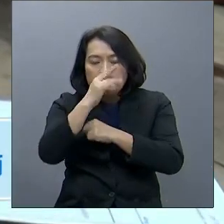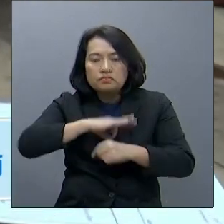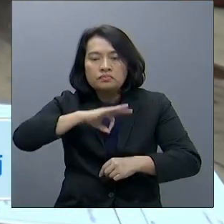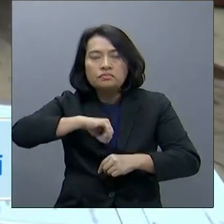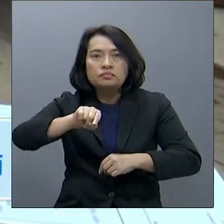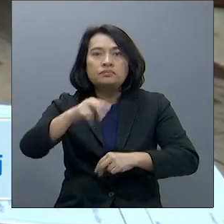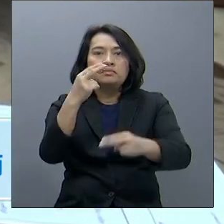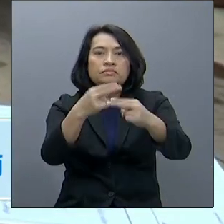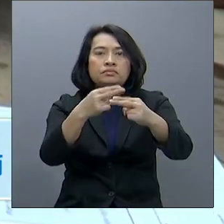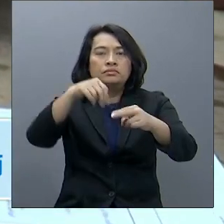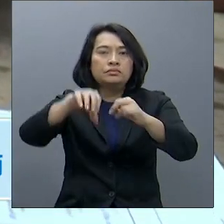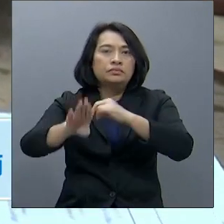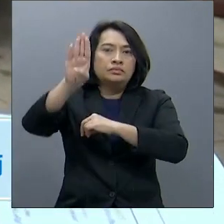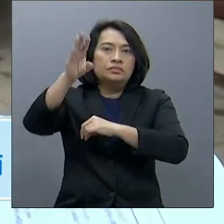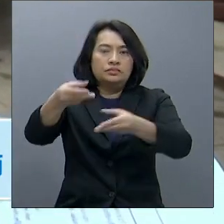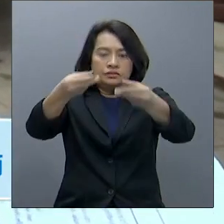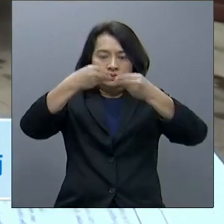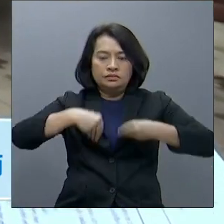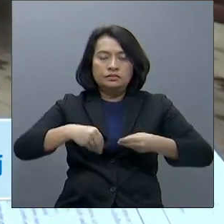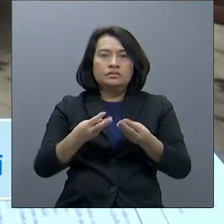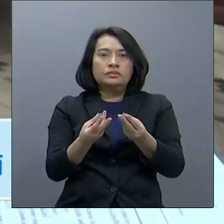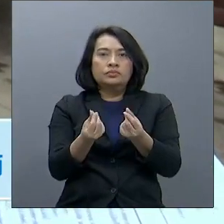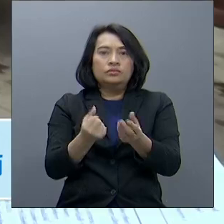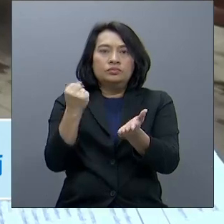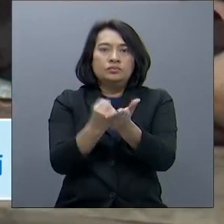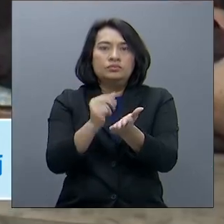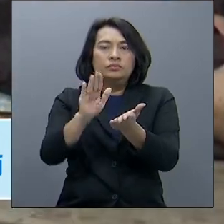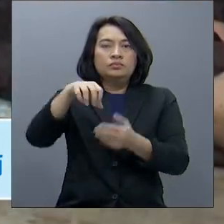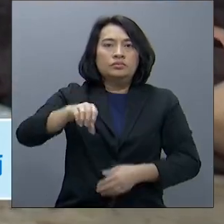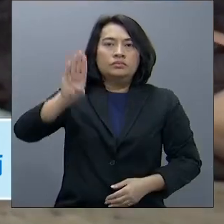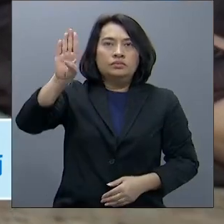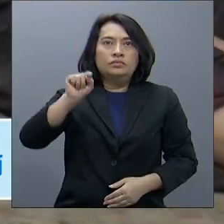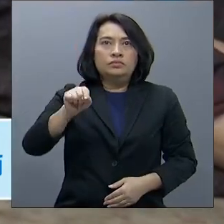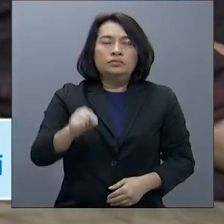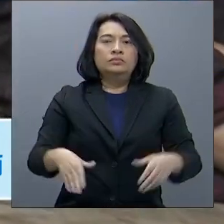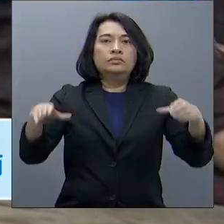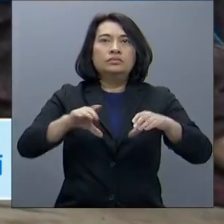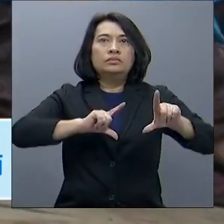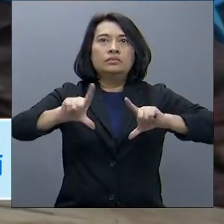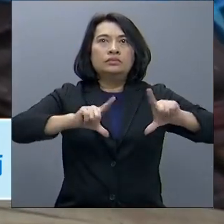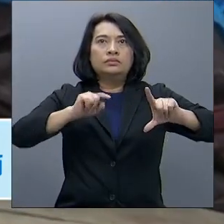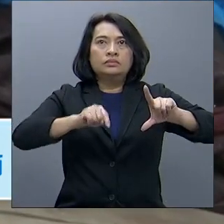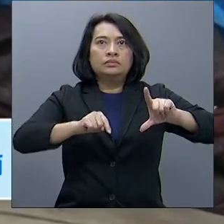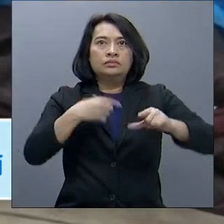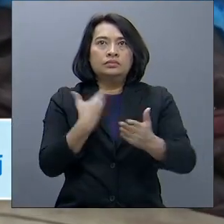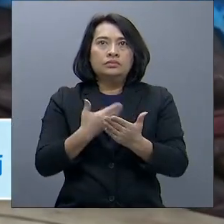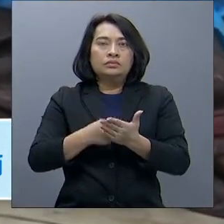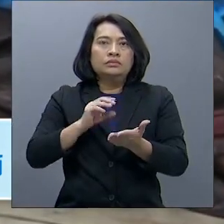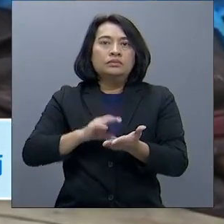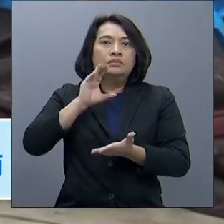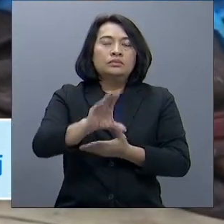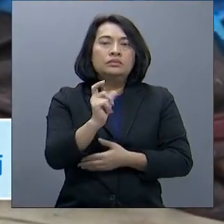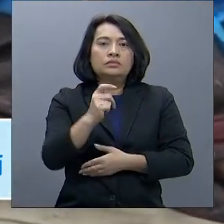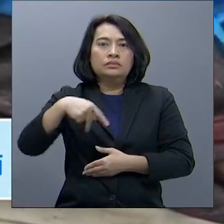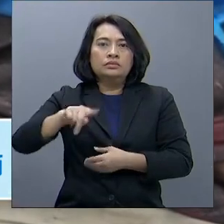ส่งชื่อบริษัทส่งเลขจดทะเบียนบริษัทมาให้ดูค่ะสร้างกลุ่ม LINE เพื่อที่จะให้ลงทุนผ่านทางแอปพลิเคชั